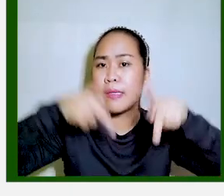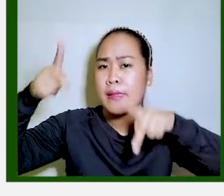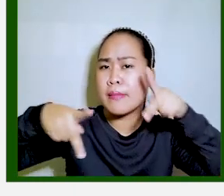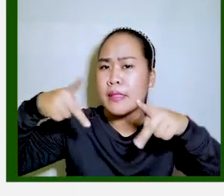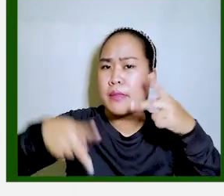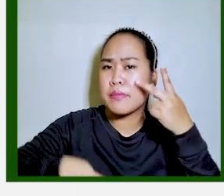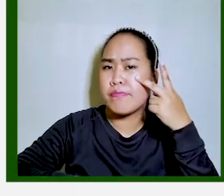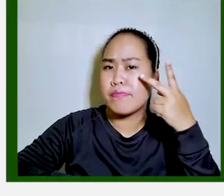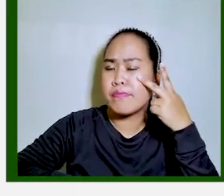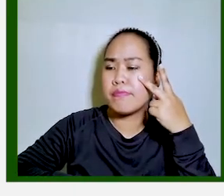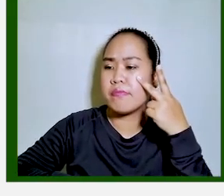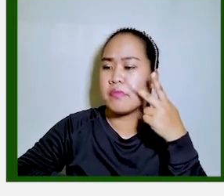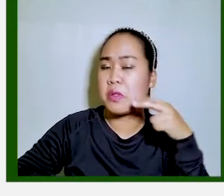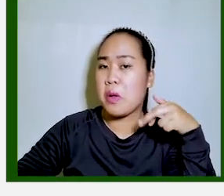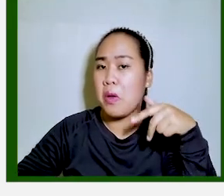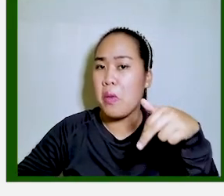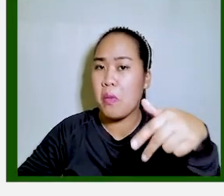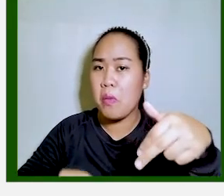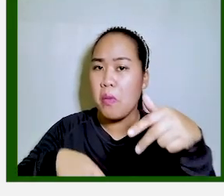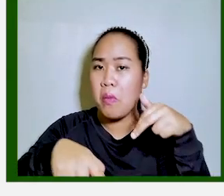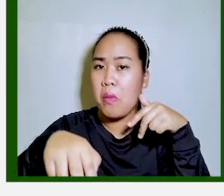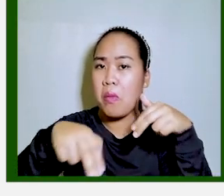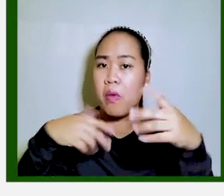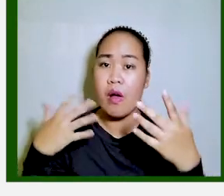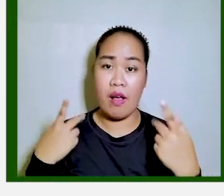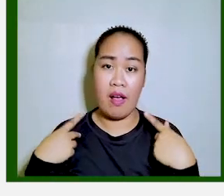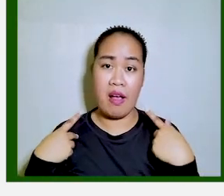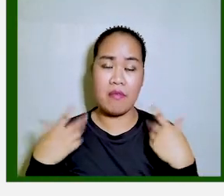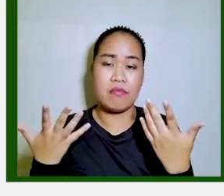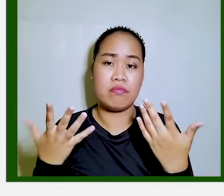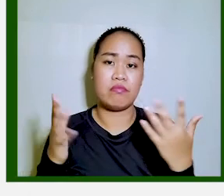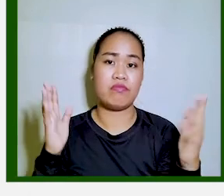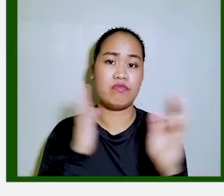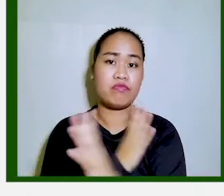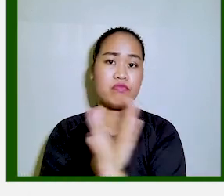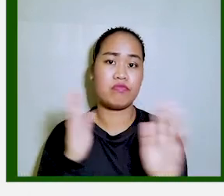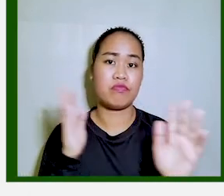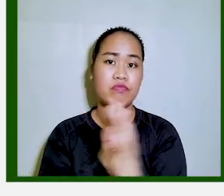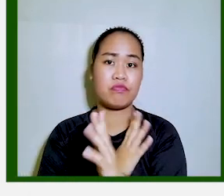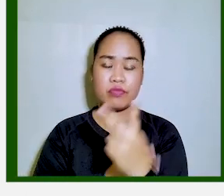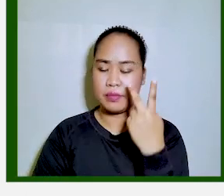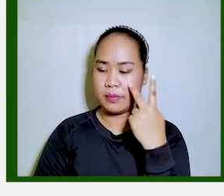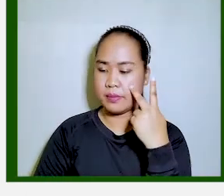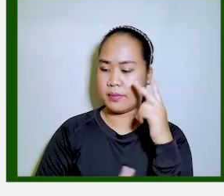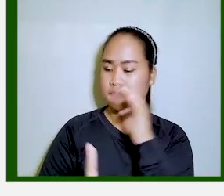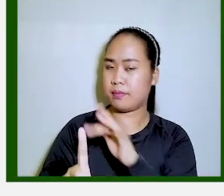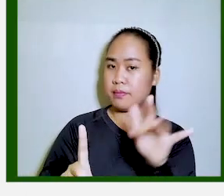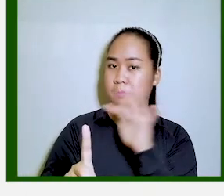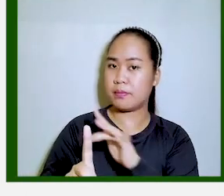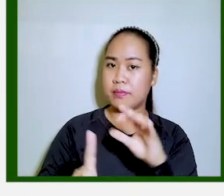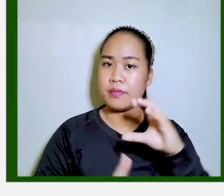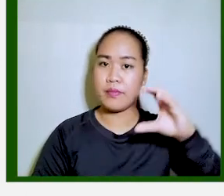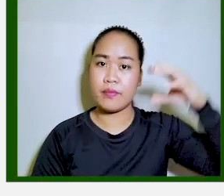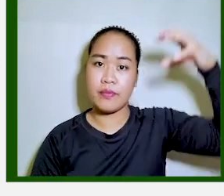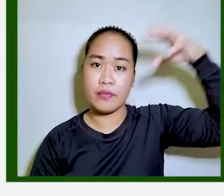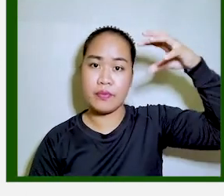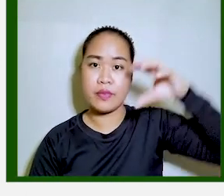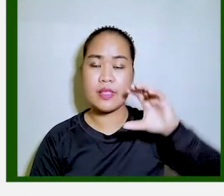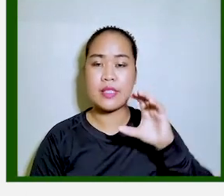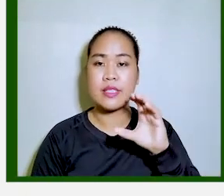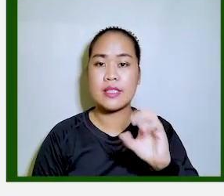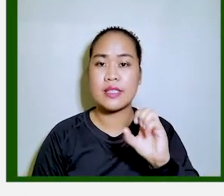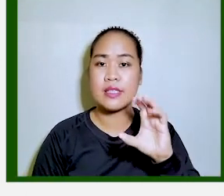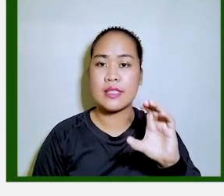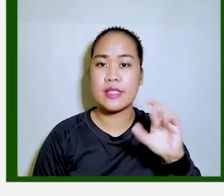That way we get to verify sa aming CCTV cameras. So, yung aming monitoring ng security and safety dito sa